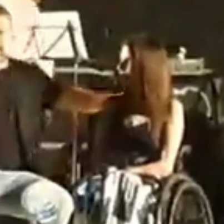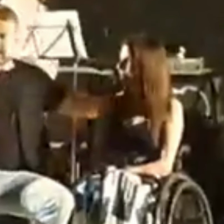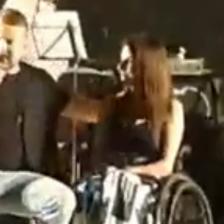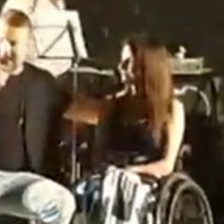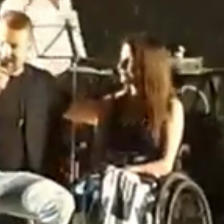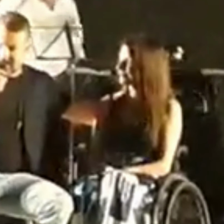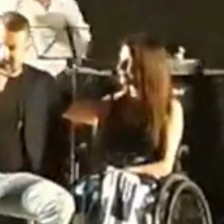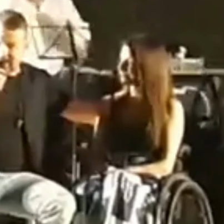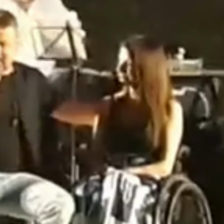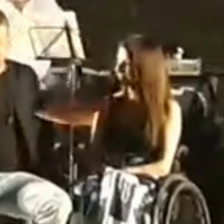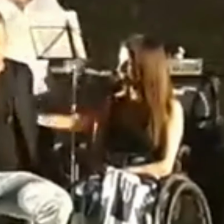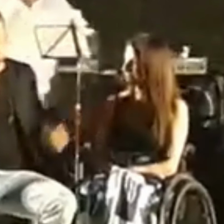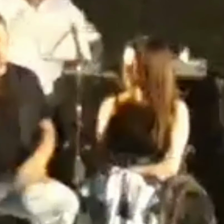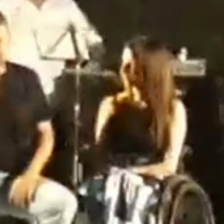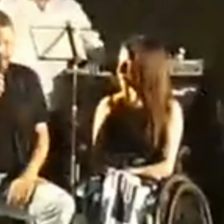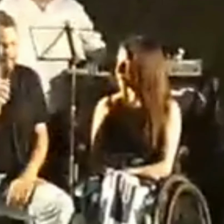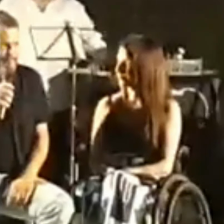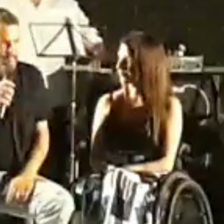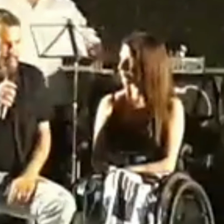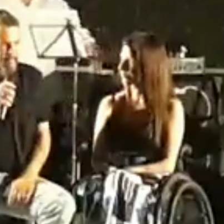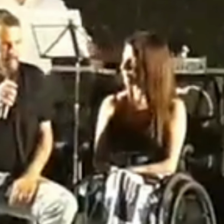Questa serata perché